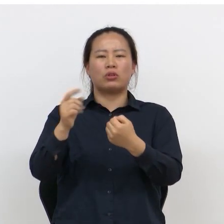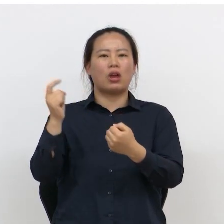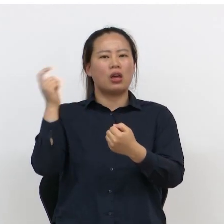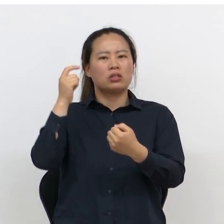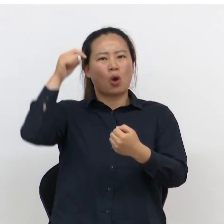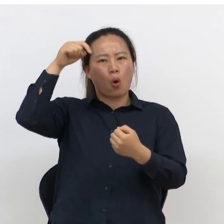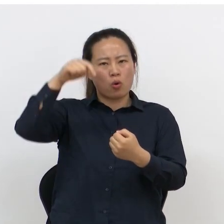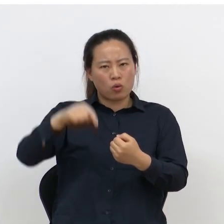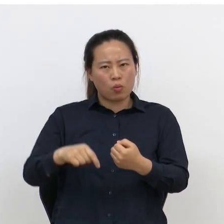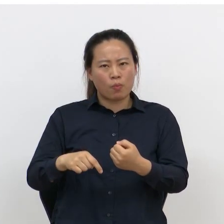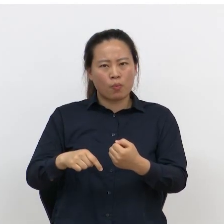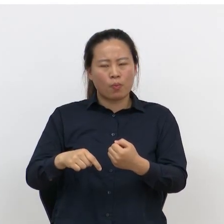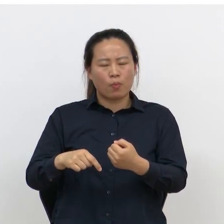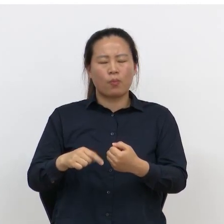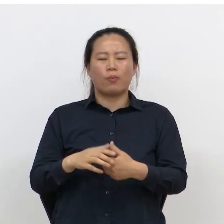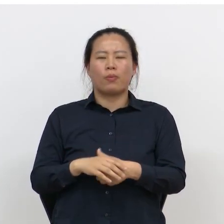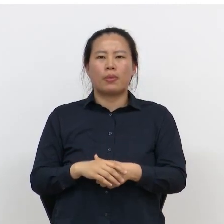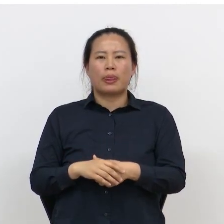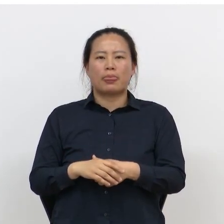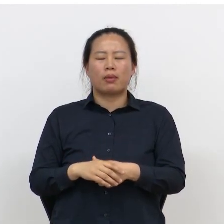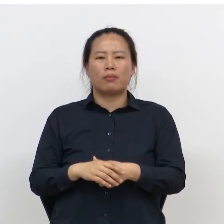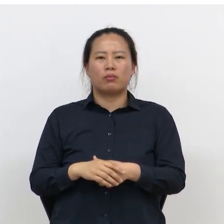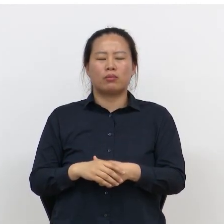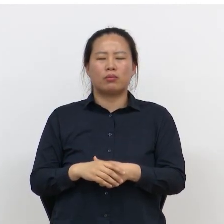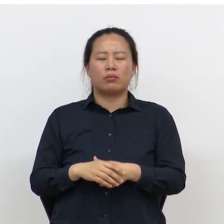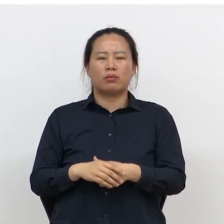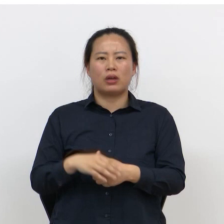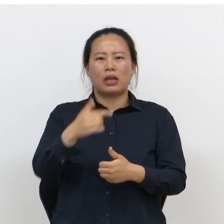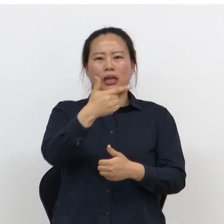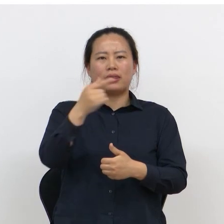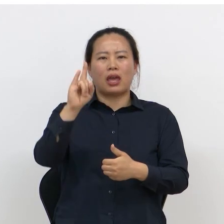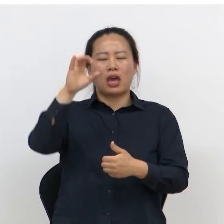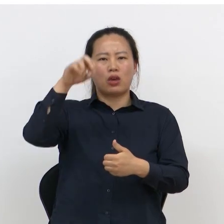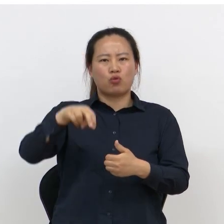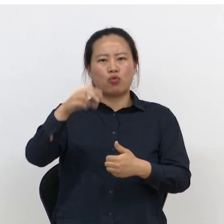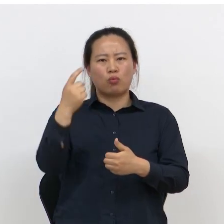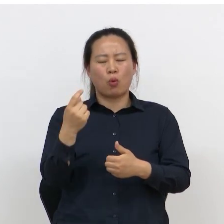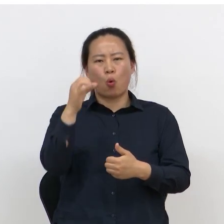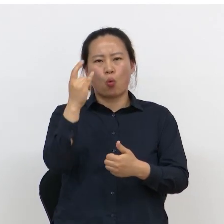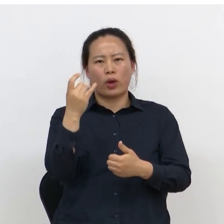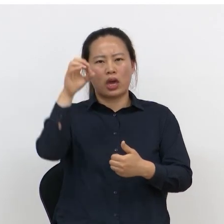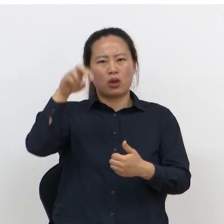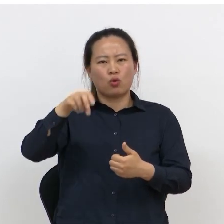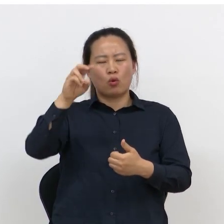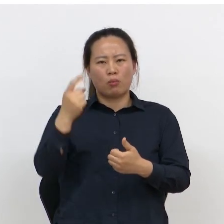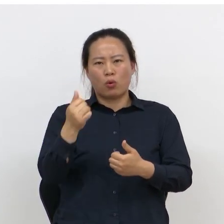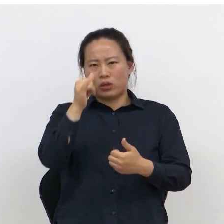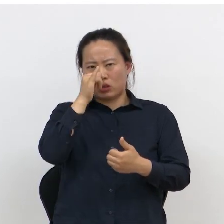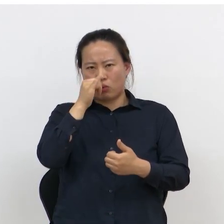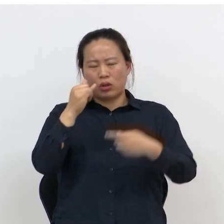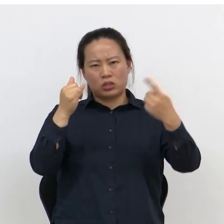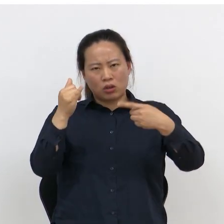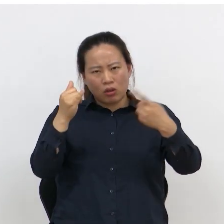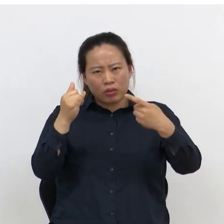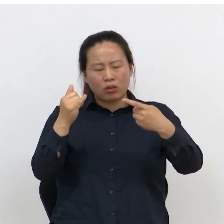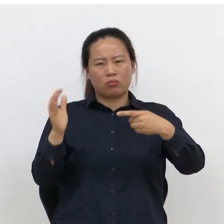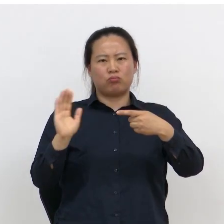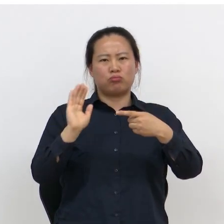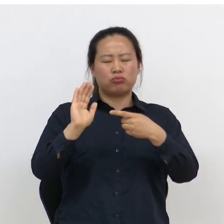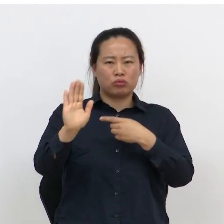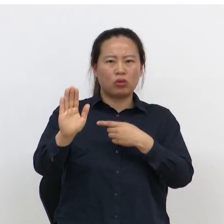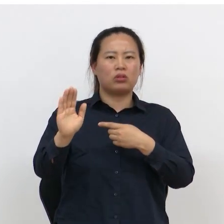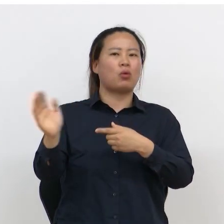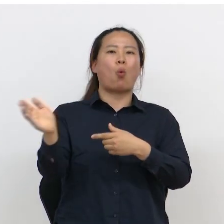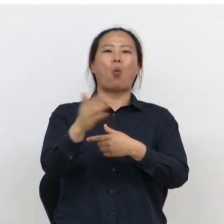이 부분에 저음 부분만 내 유모 세포, 외 유모 세포가 다 있고 한 1000Hz 이상부터는 아예 유모 세포가 없는